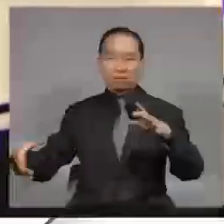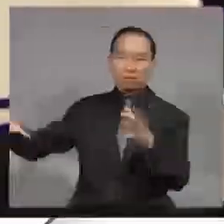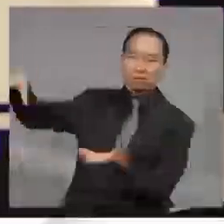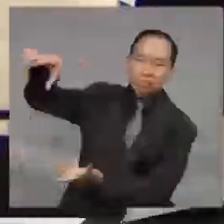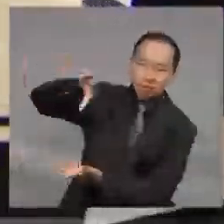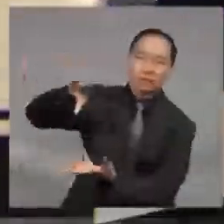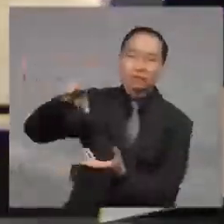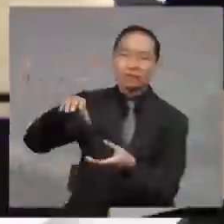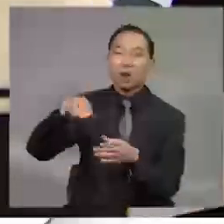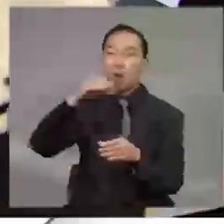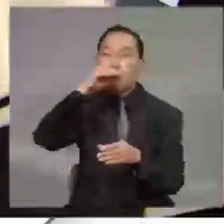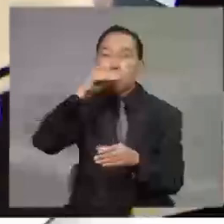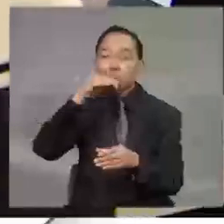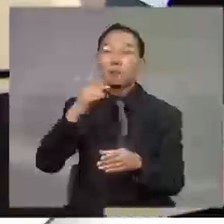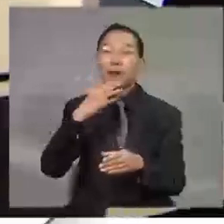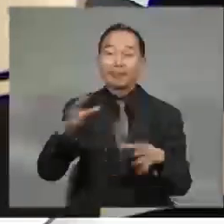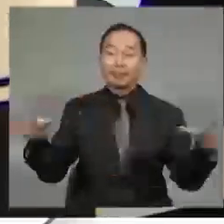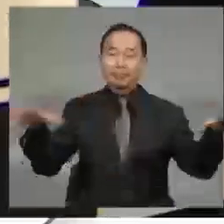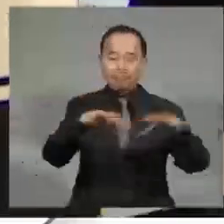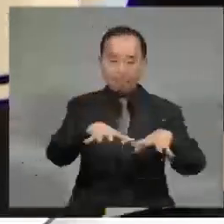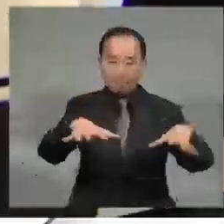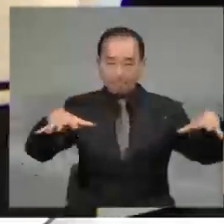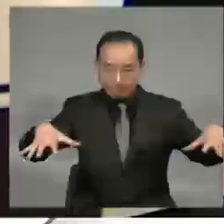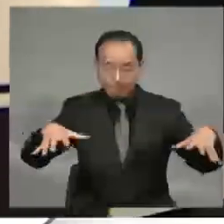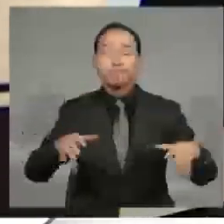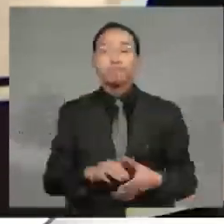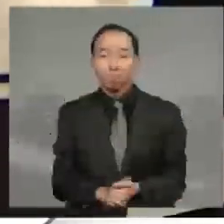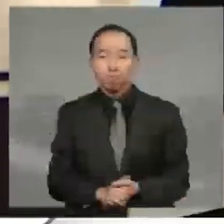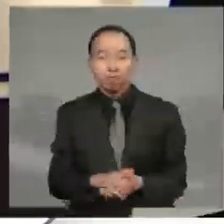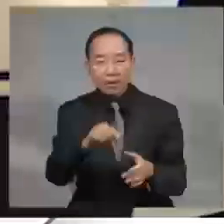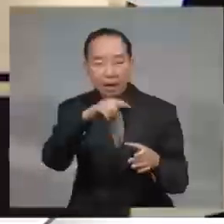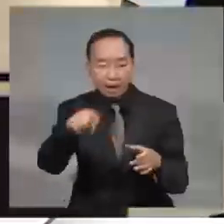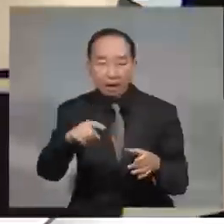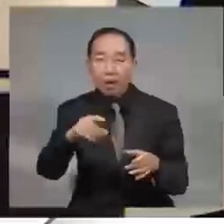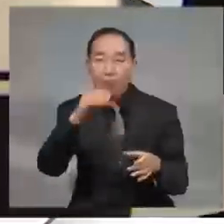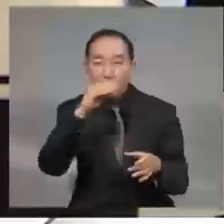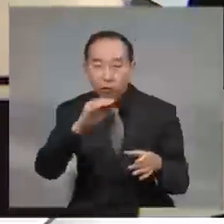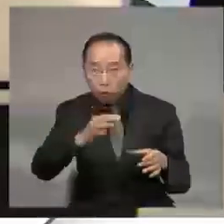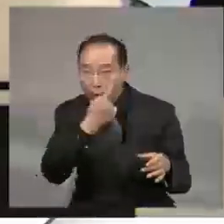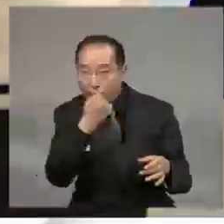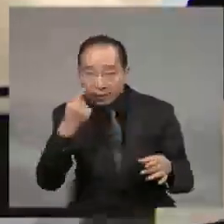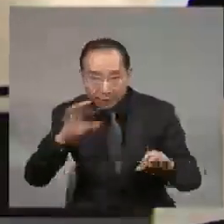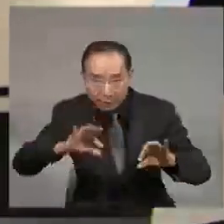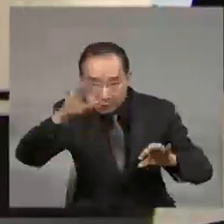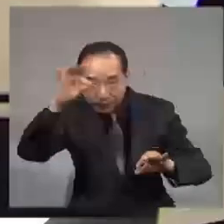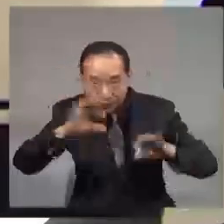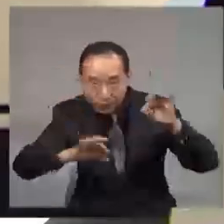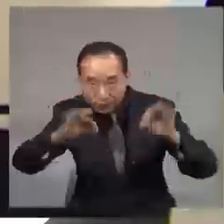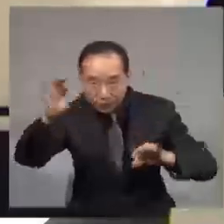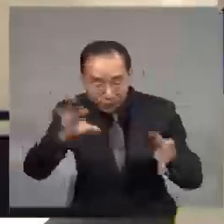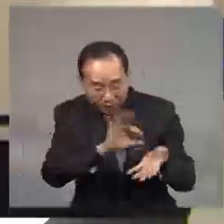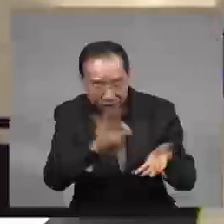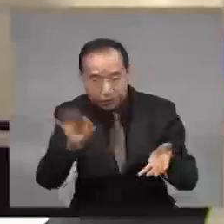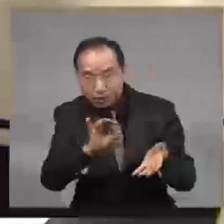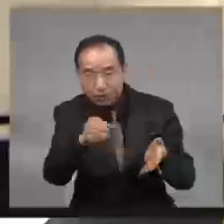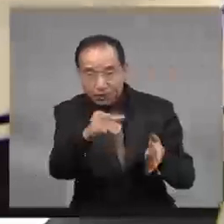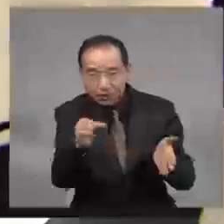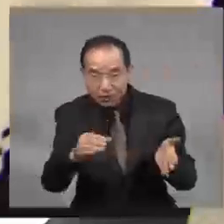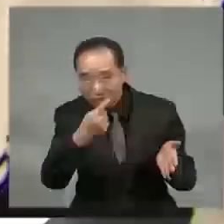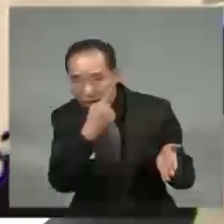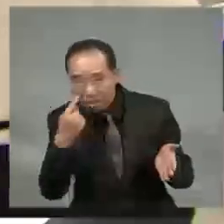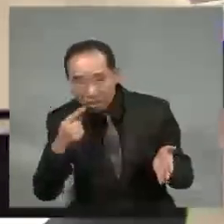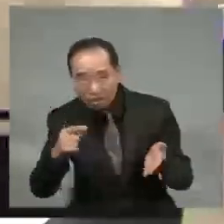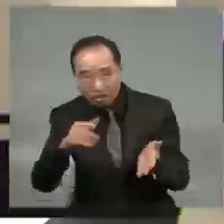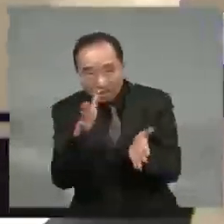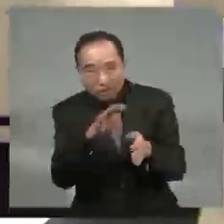관외 네, 이제 관외 사전 투표함을 개함을 해서 안에 있는 회송용 봉투 확인하고 집계하기 위한 준비 작업을 하고 계신 것